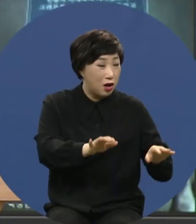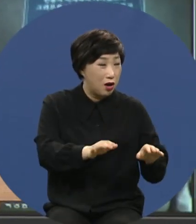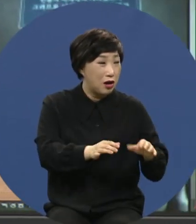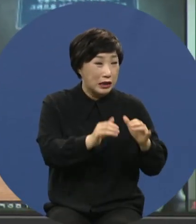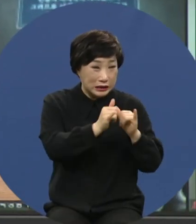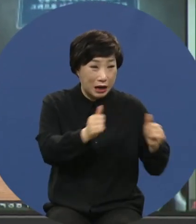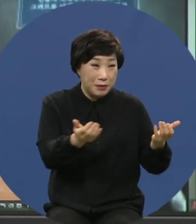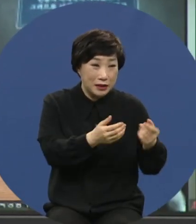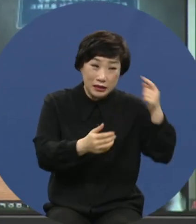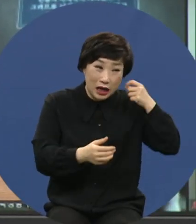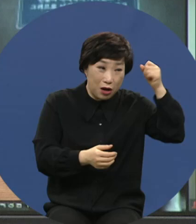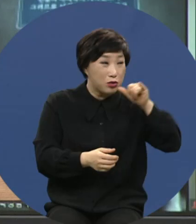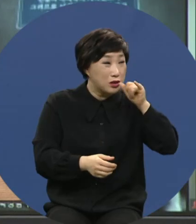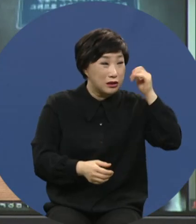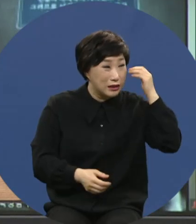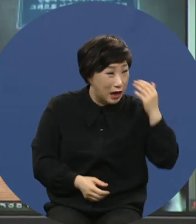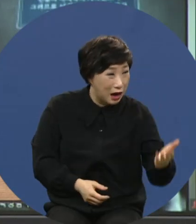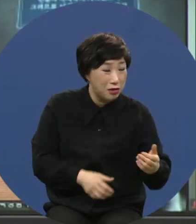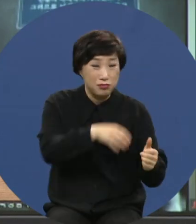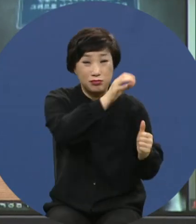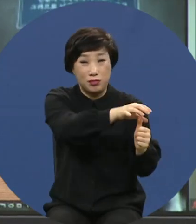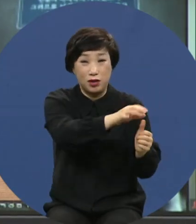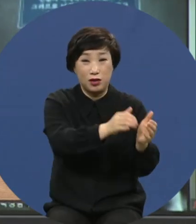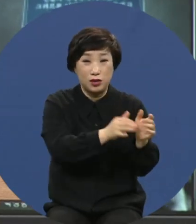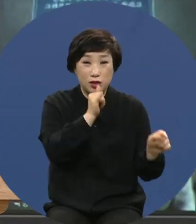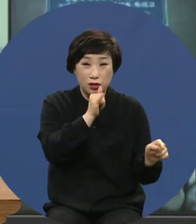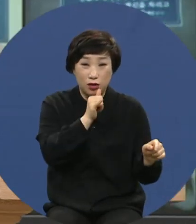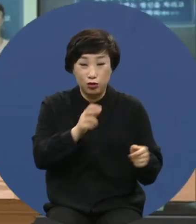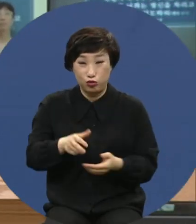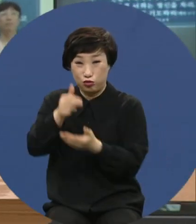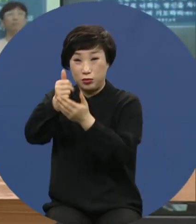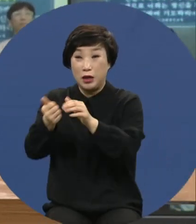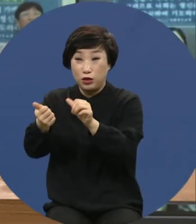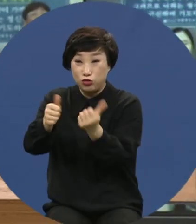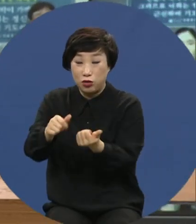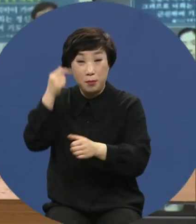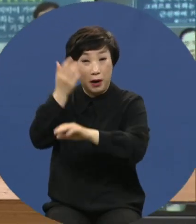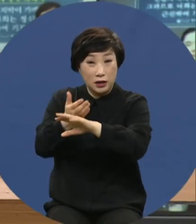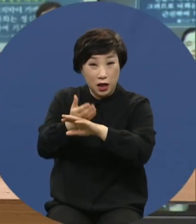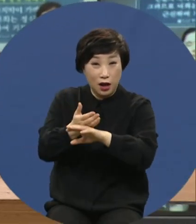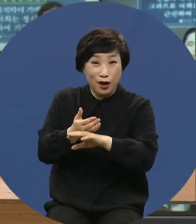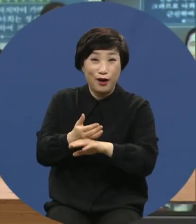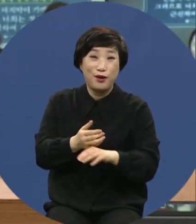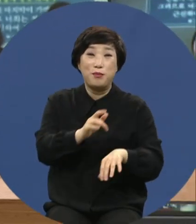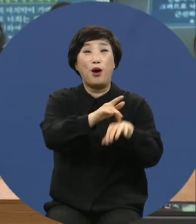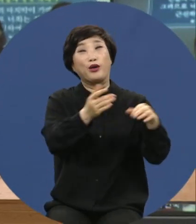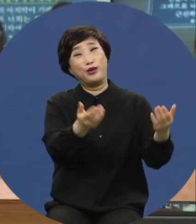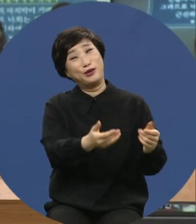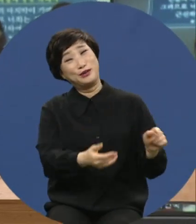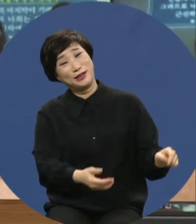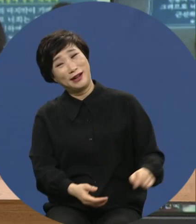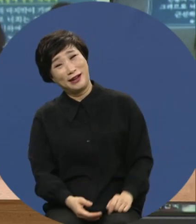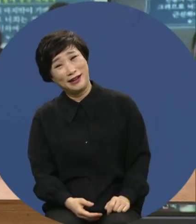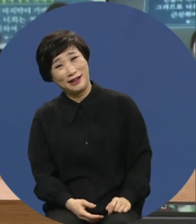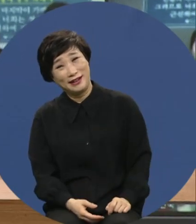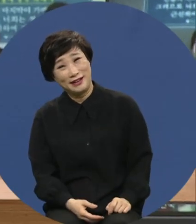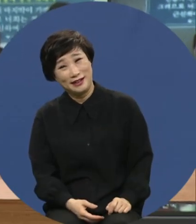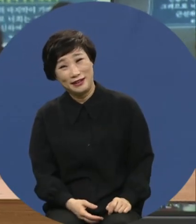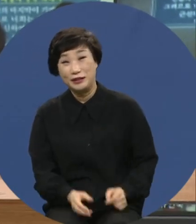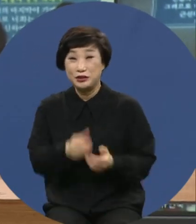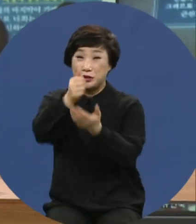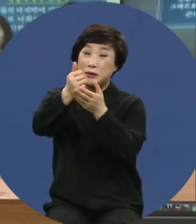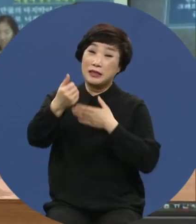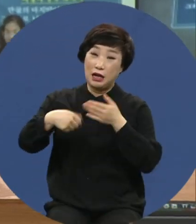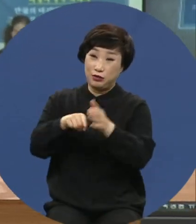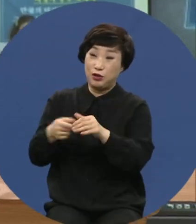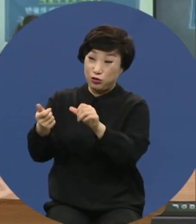도리어 사람의 일을 생각하느냐. 주님의 죽으심을 반대하는 것 사단의 역사요. 주님의